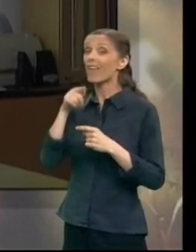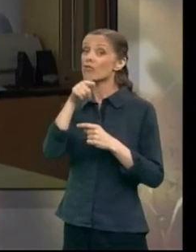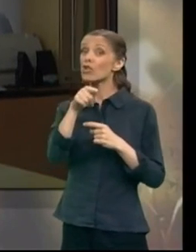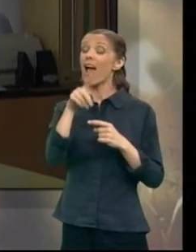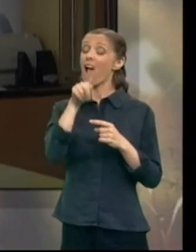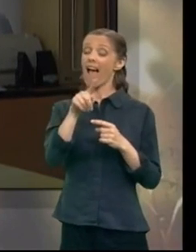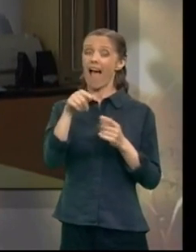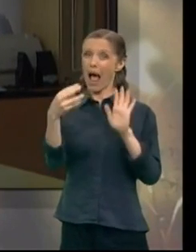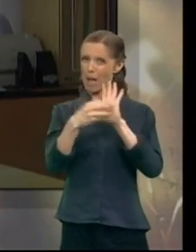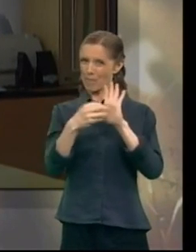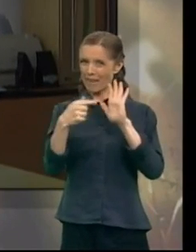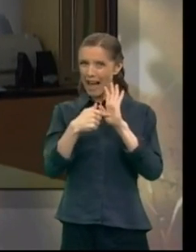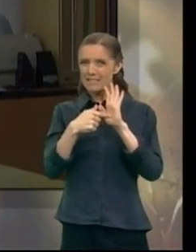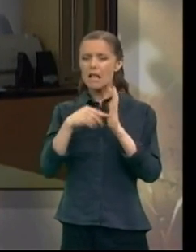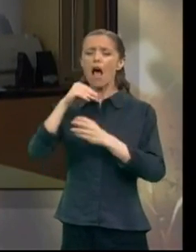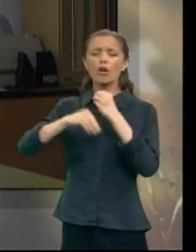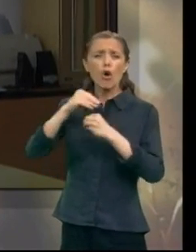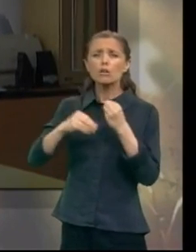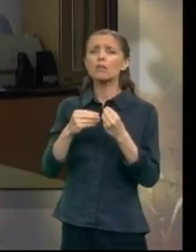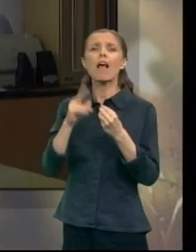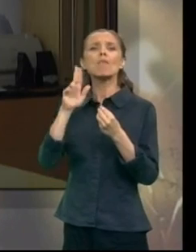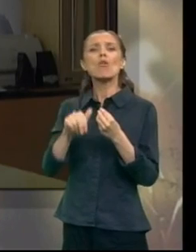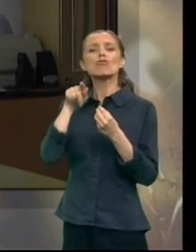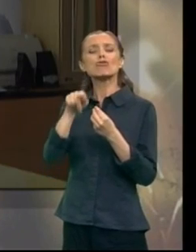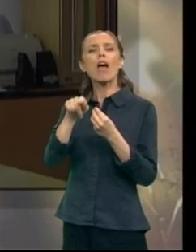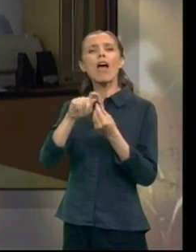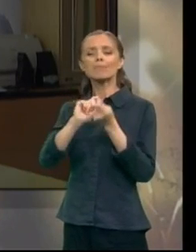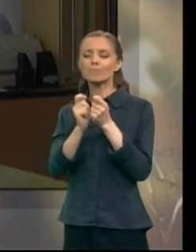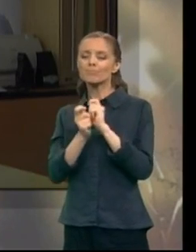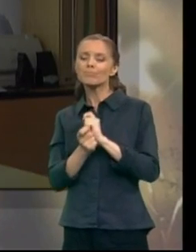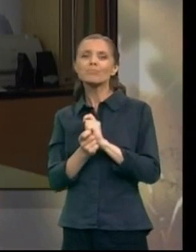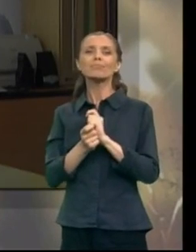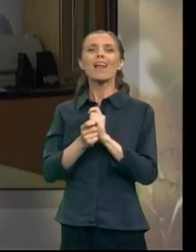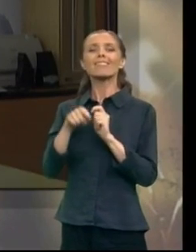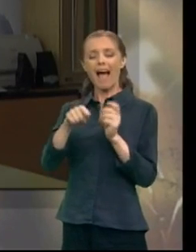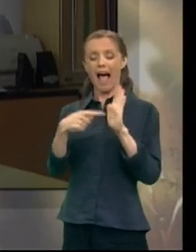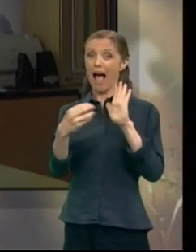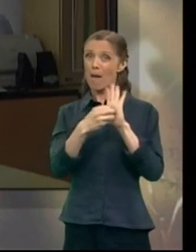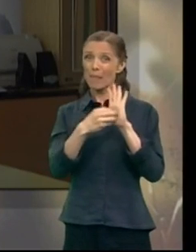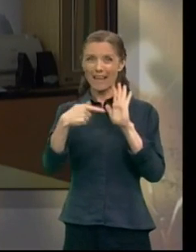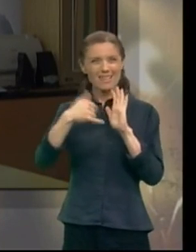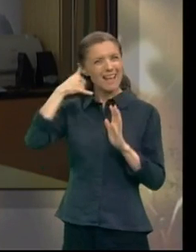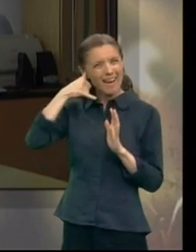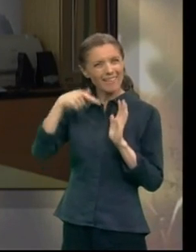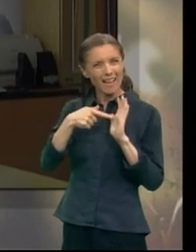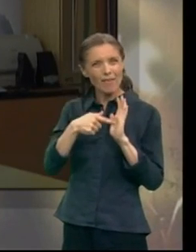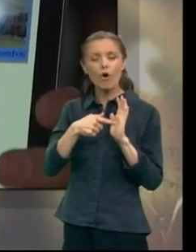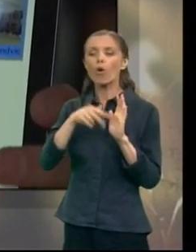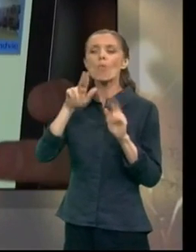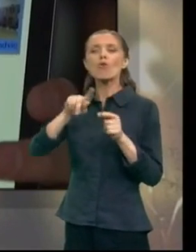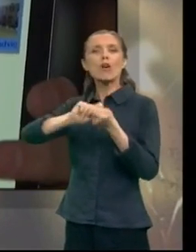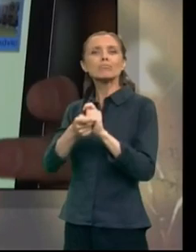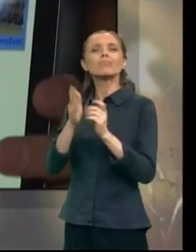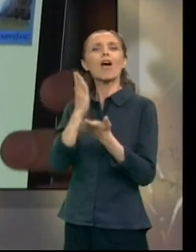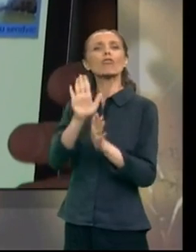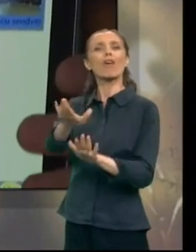aplikaciju po detetu, znači po njegovim potrebama, po njegovim stavovima šta on želi da uradi. Svako dete je različito i svako dete ima različite potrebe. Na